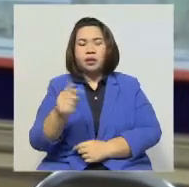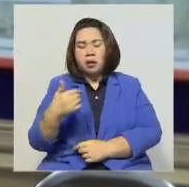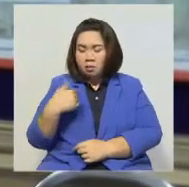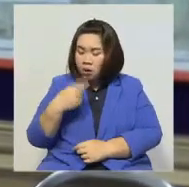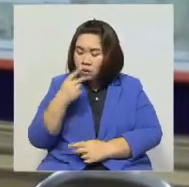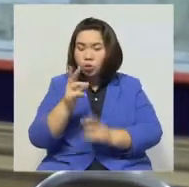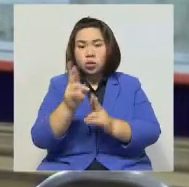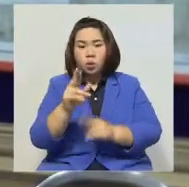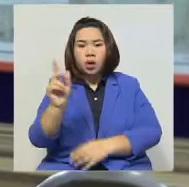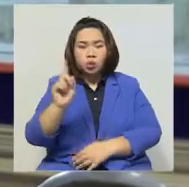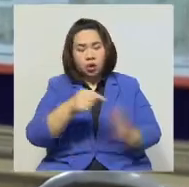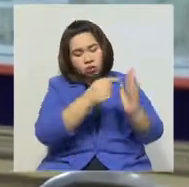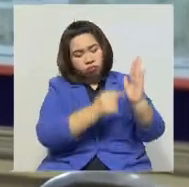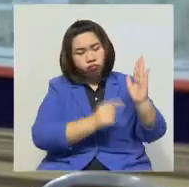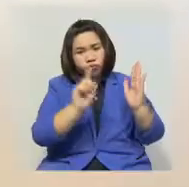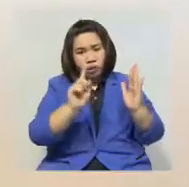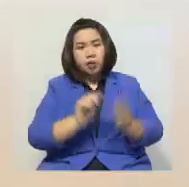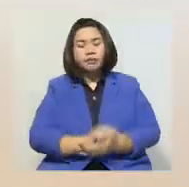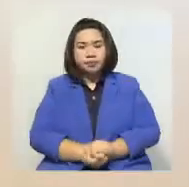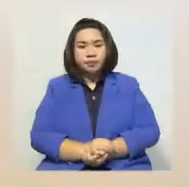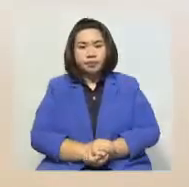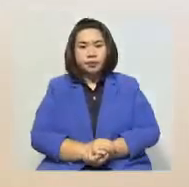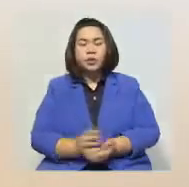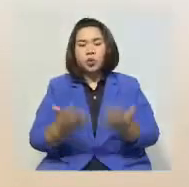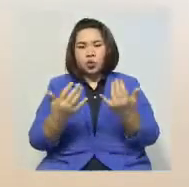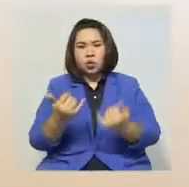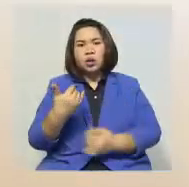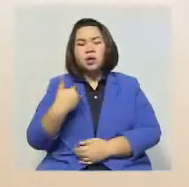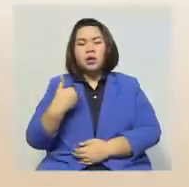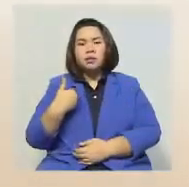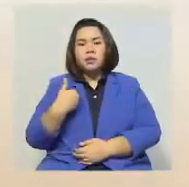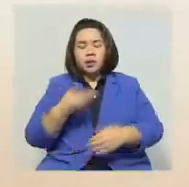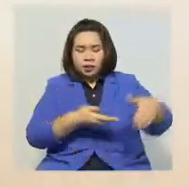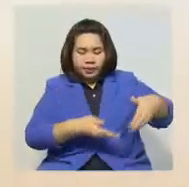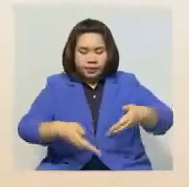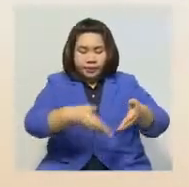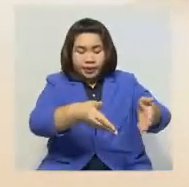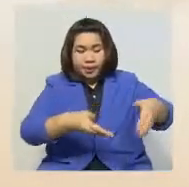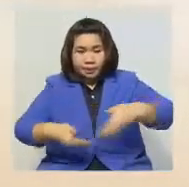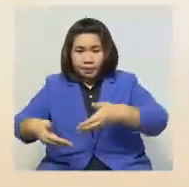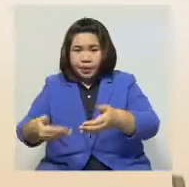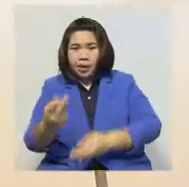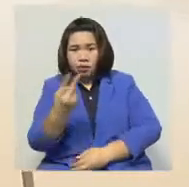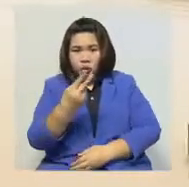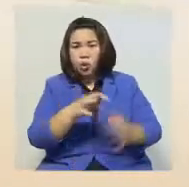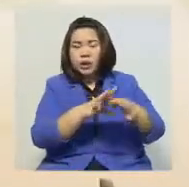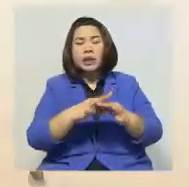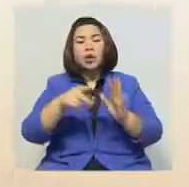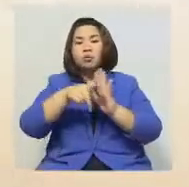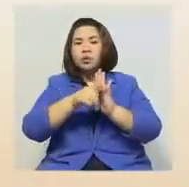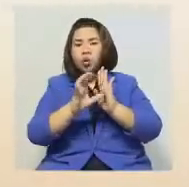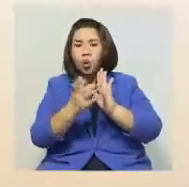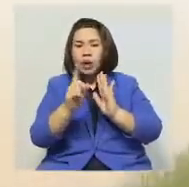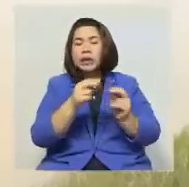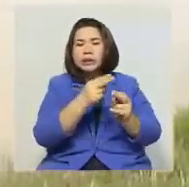วังนะครับในส่วนที่เกี่ยวข้องตรงนี้ก็จะมี2ลำน้ำที่เกี่ยวข้องกับจังหวัดพิษณุโลกก็คือล